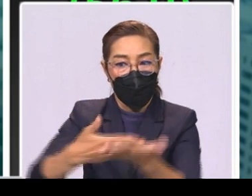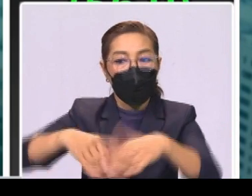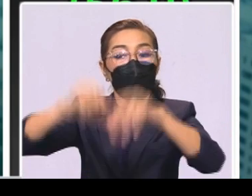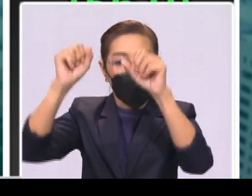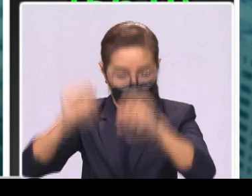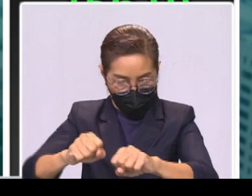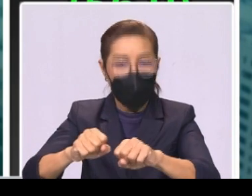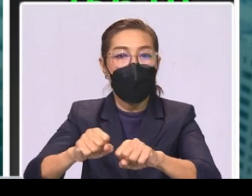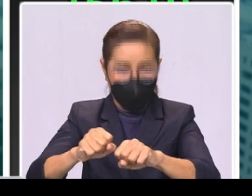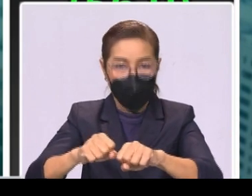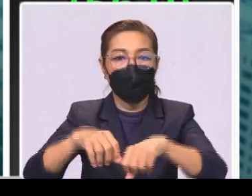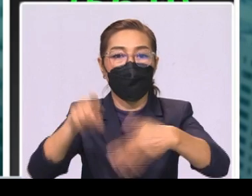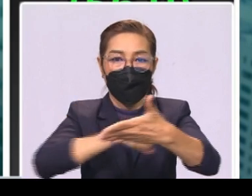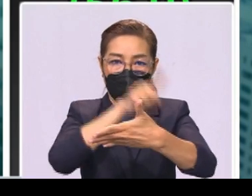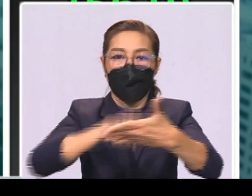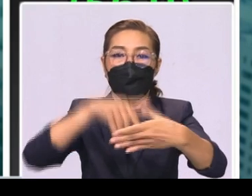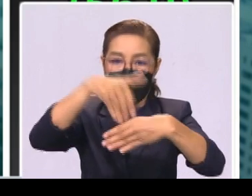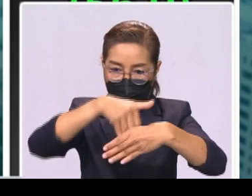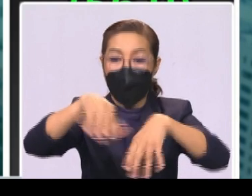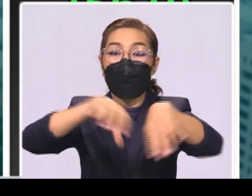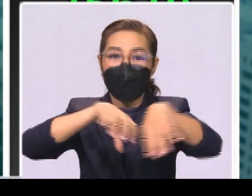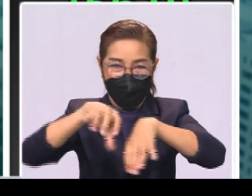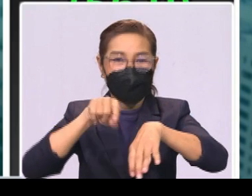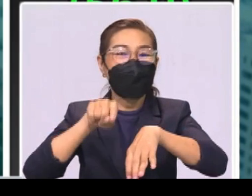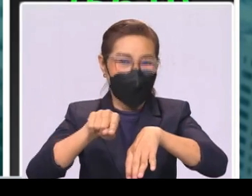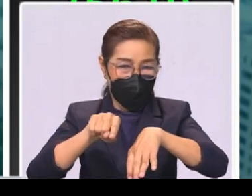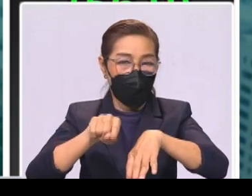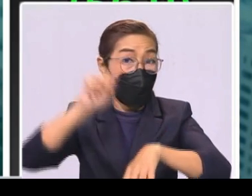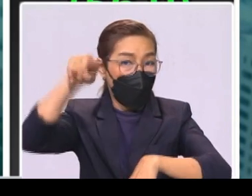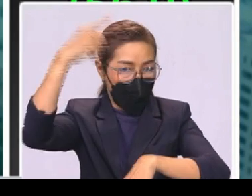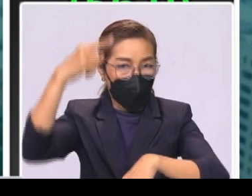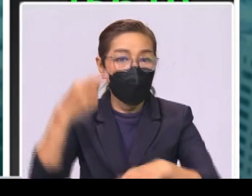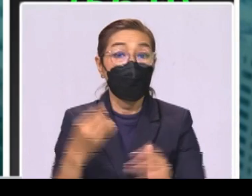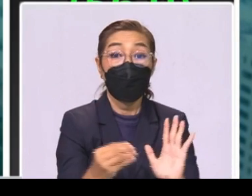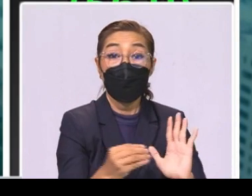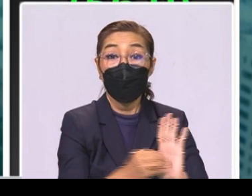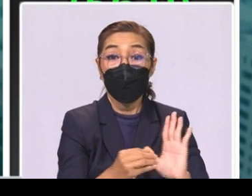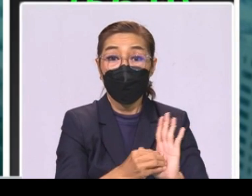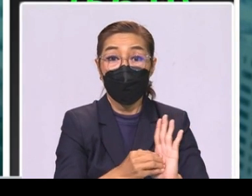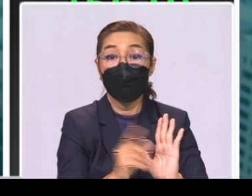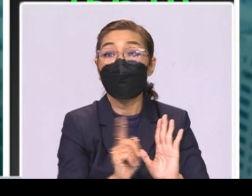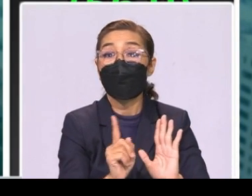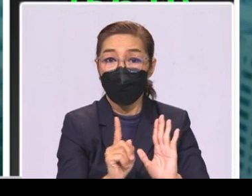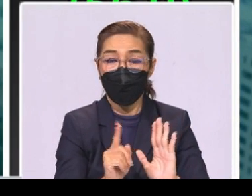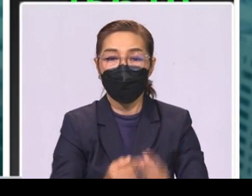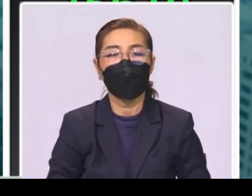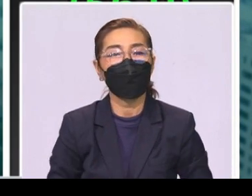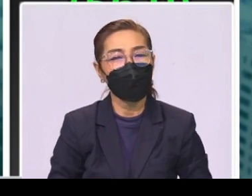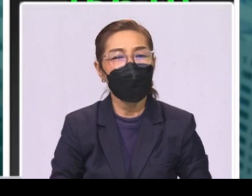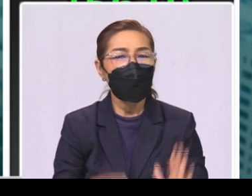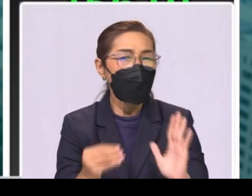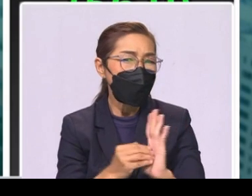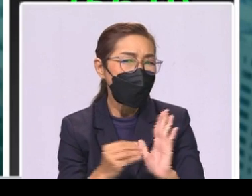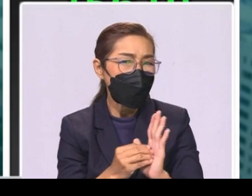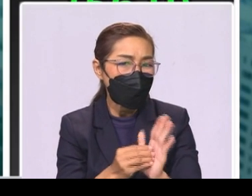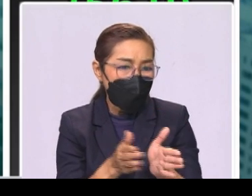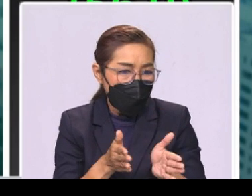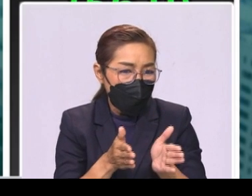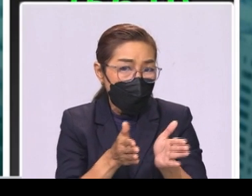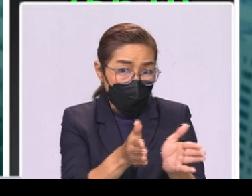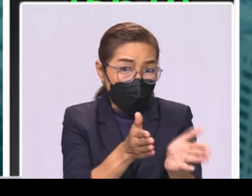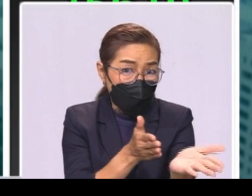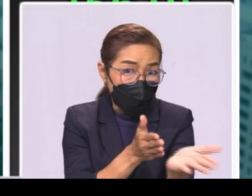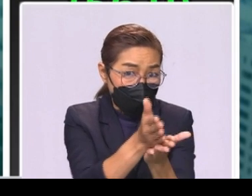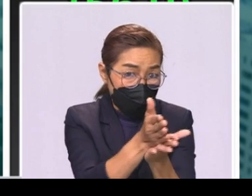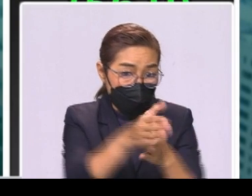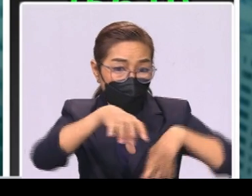เลือกตั้งนะครับเอ่อสำหรับกรุงเทพมหานครเนี่ยนะฮะเป็นเรียกว่าหัวหน้าฝ่ายบริหารของ